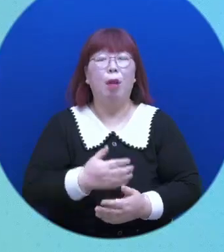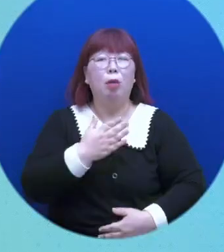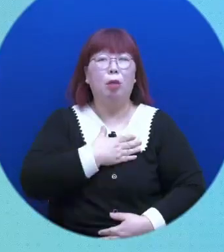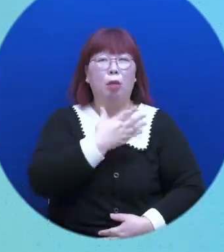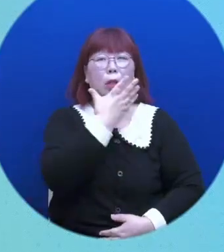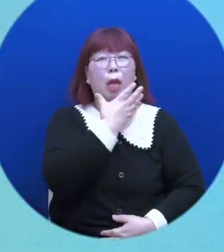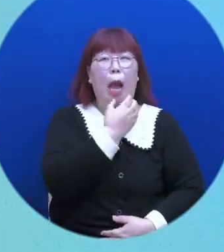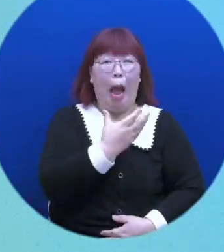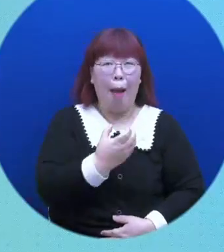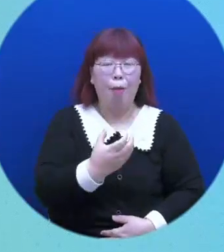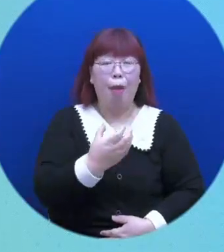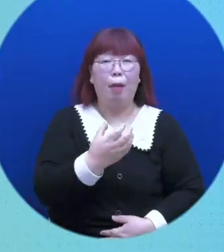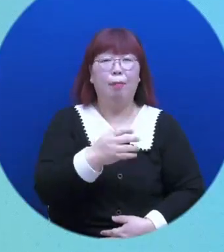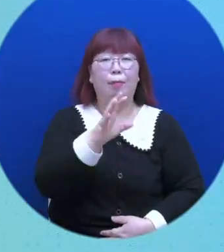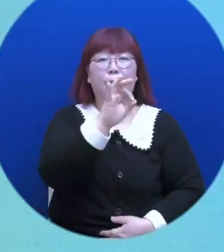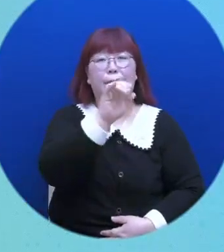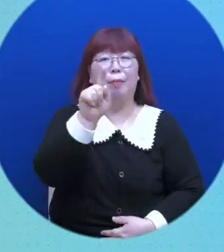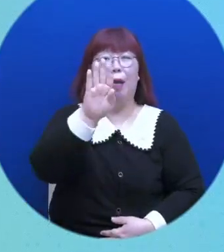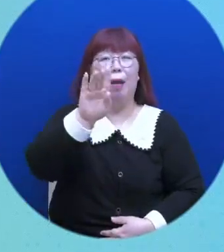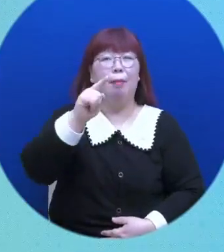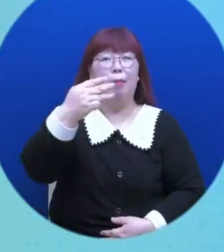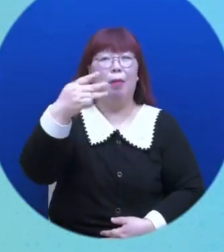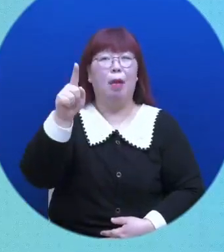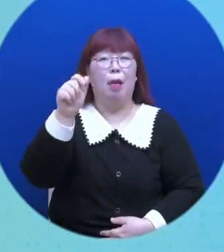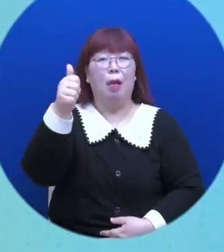아브라함 링컨의 간증의 글을 읽었어요.